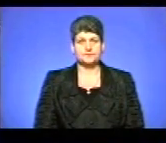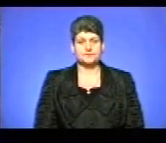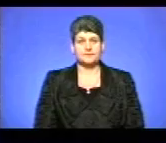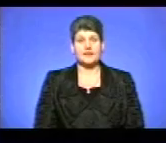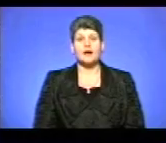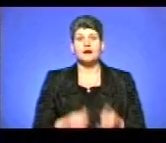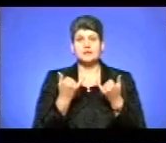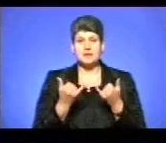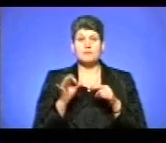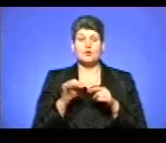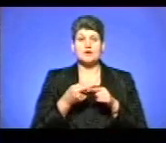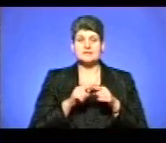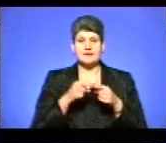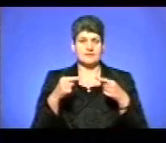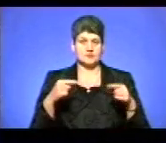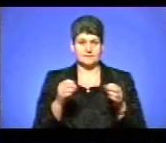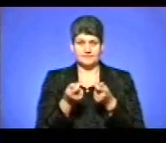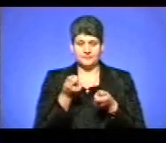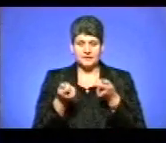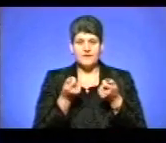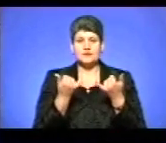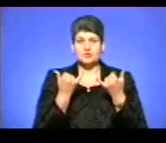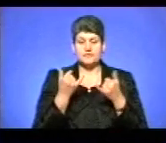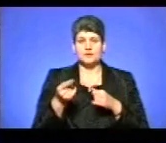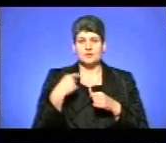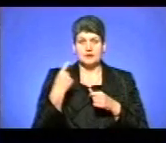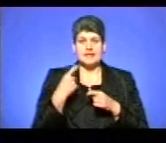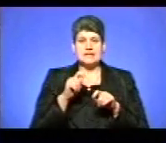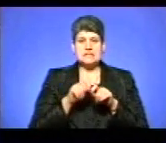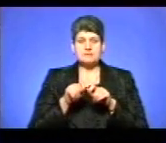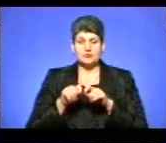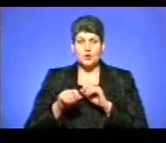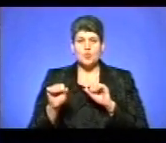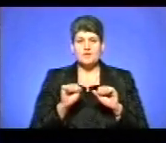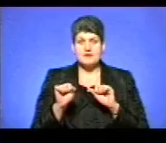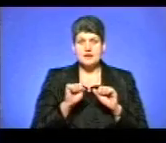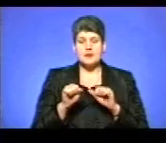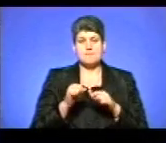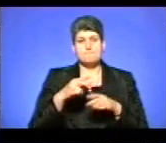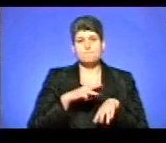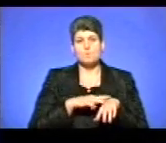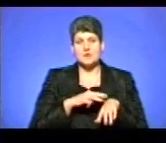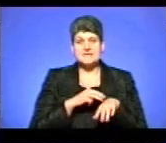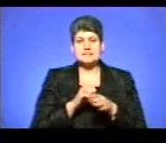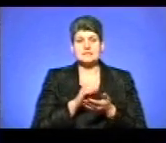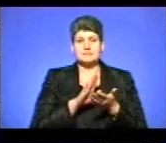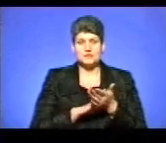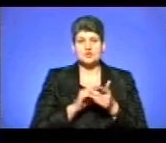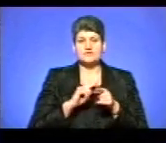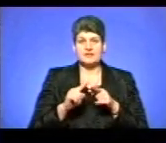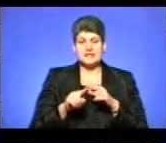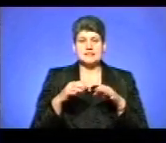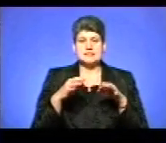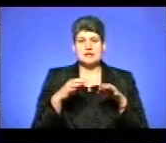А тепер про це та інше детальніше. Відсьогодні на Тернопільщині інспектори управління патрульної поліції фіксують швидкість транспорту